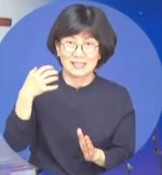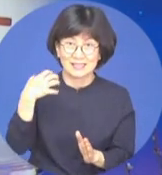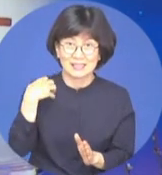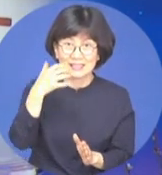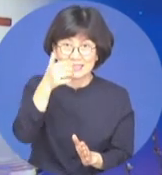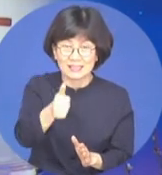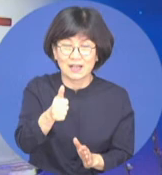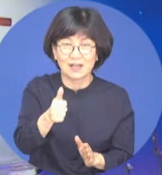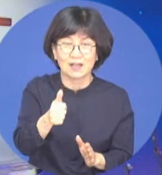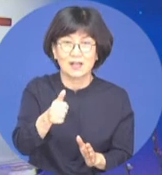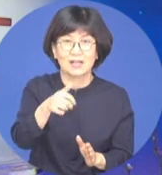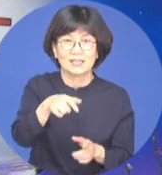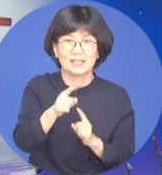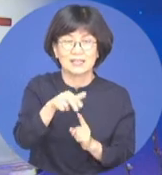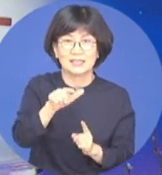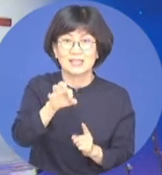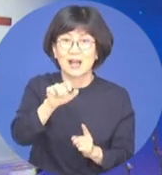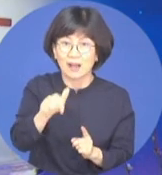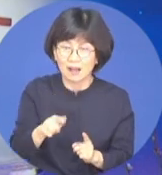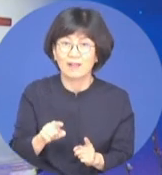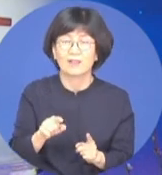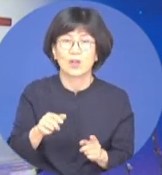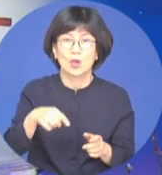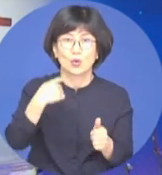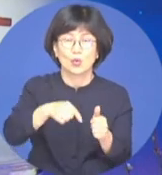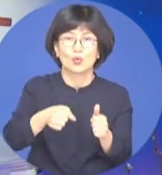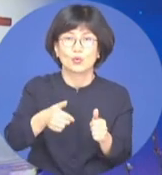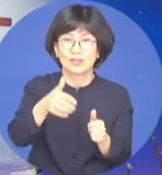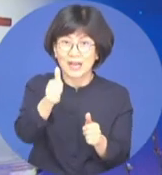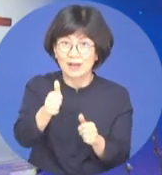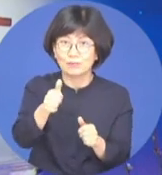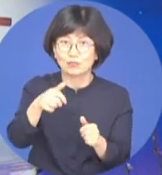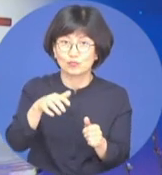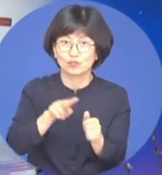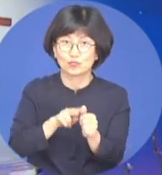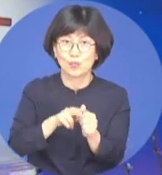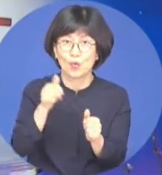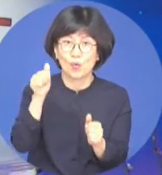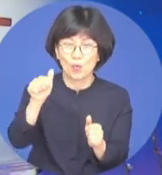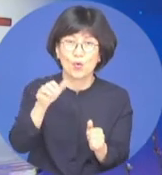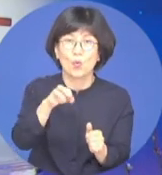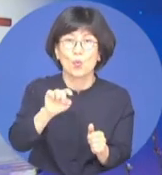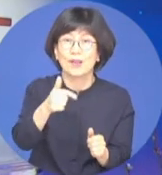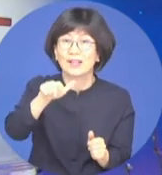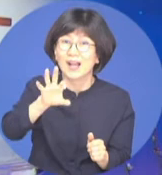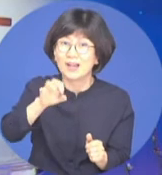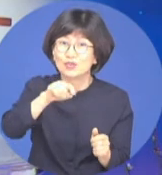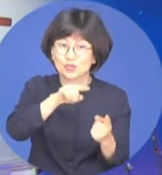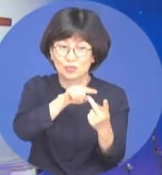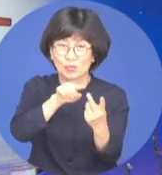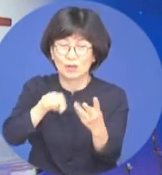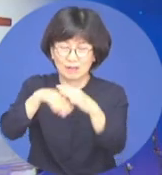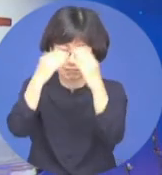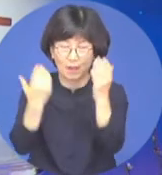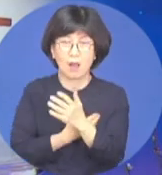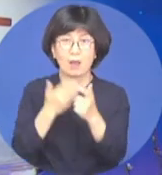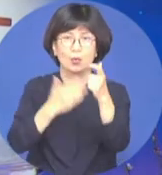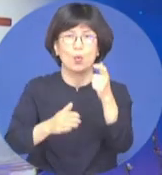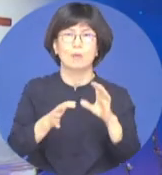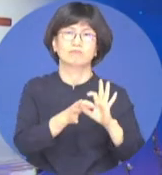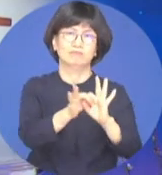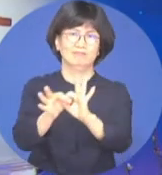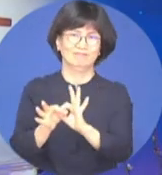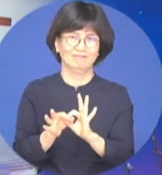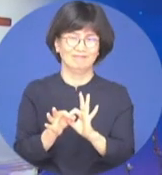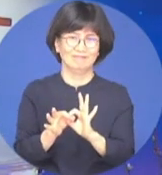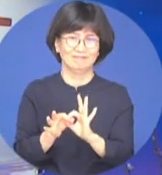후보 유대균 집사님, 시장 후보 원강수 성도님. 다 우리 교회 성도님이시네. 예. 그리고